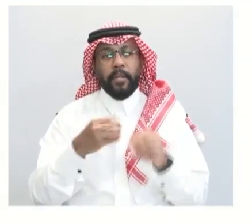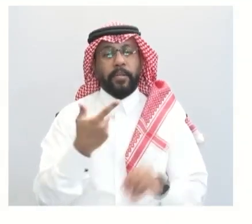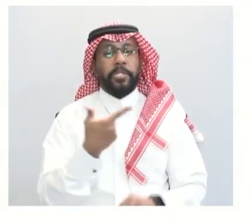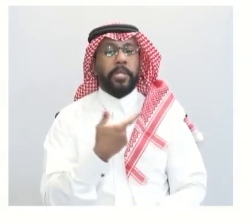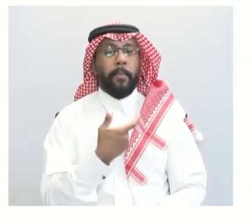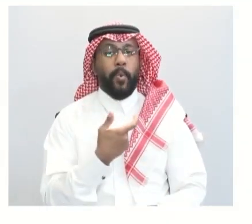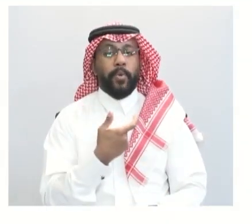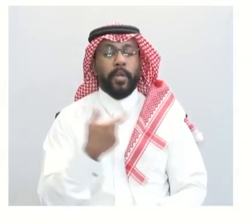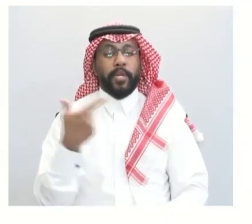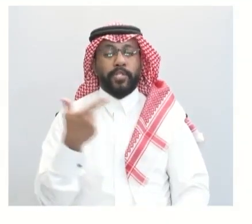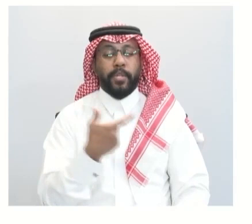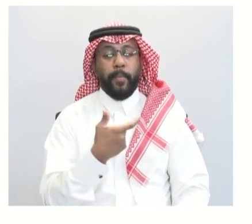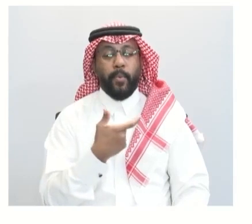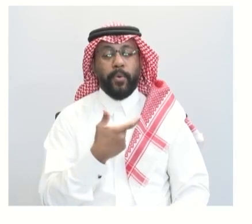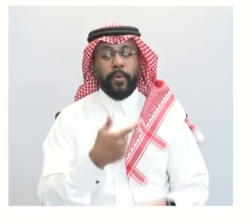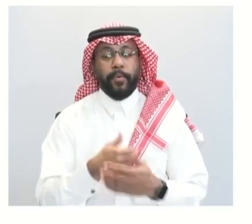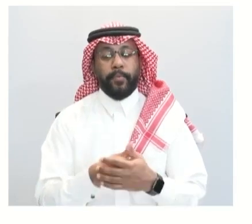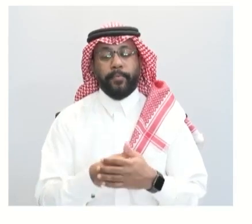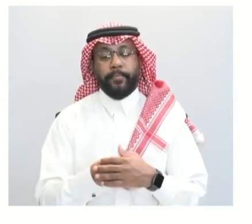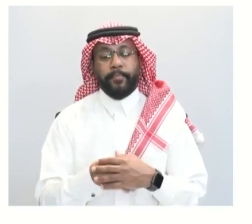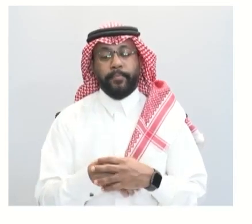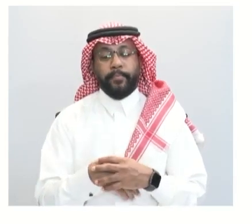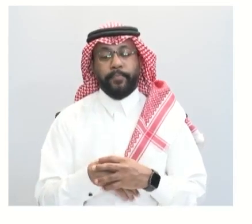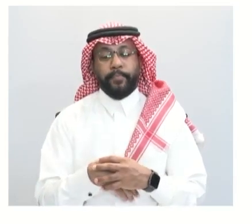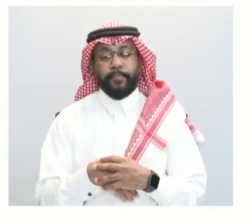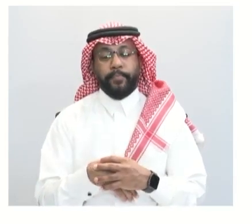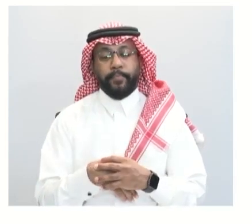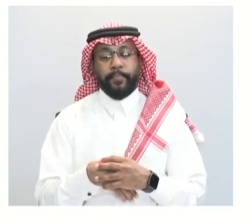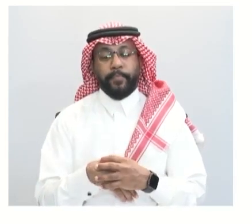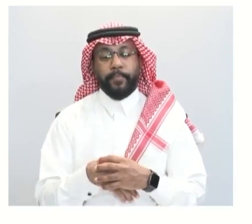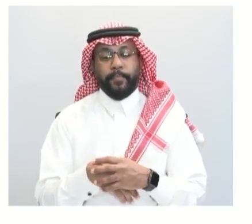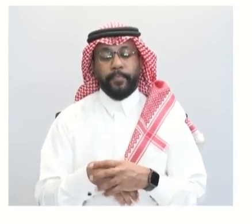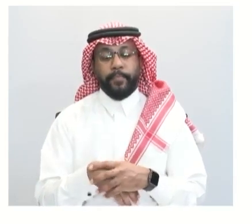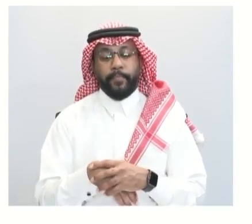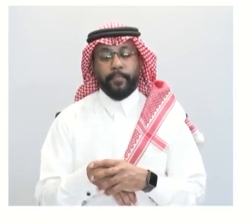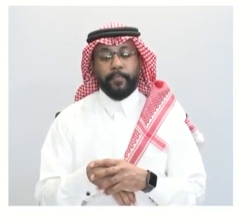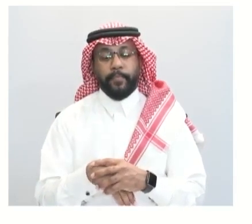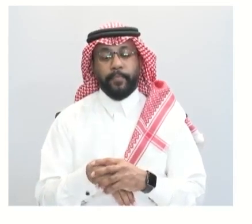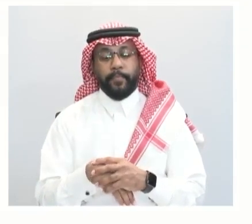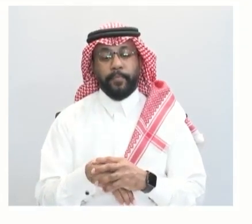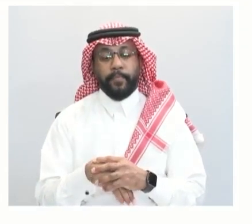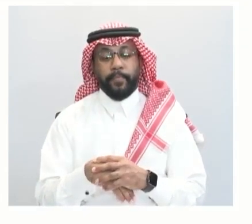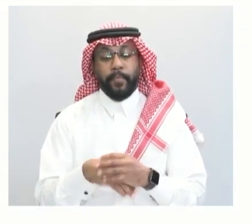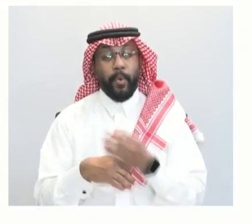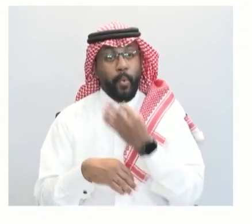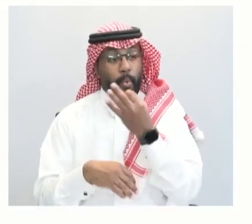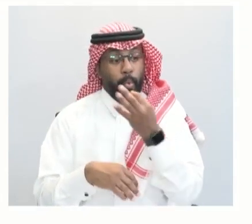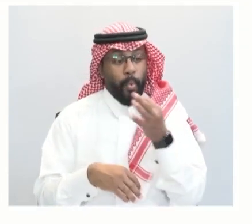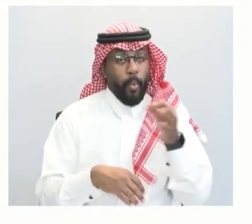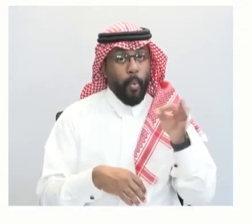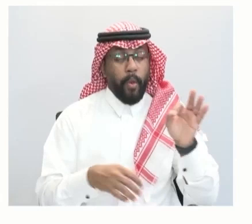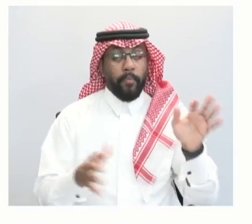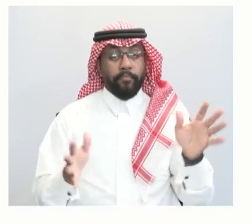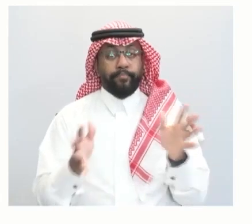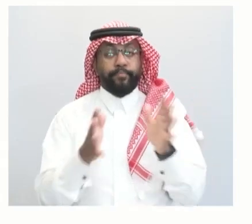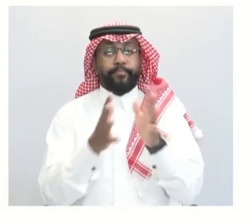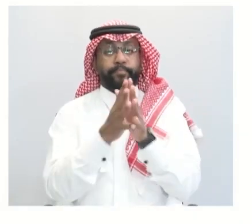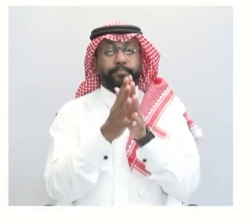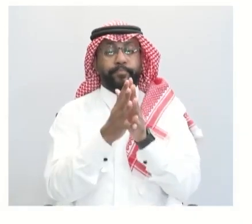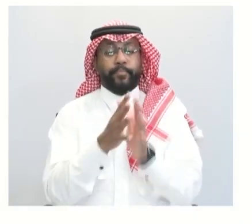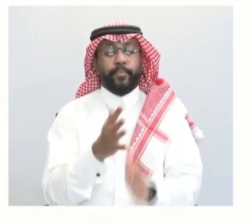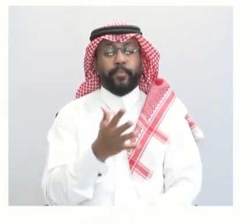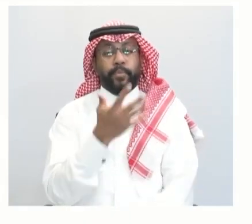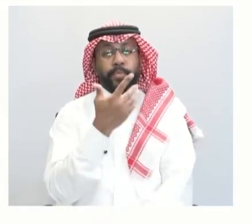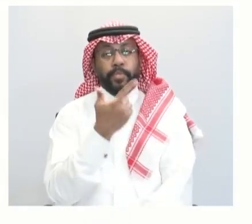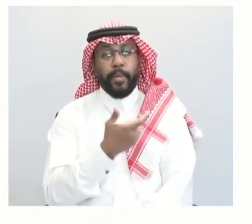يصبح لدينا احسنتم 70 ريالا اذا نقول ان مجموعه الاوراق النقديه